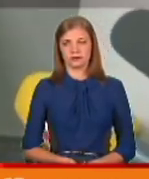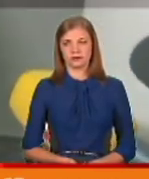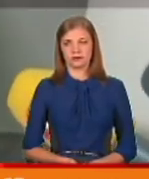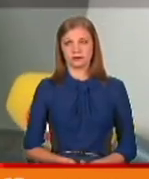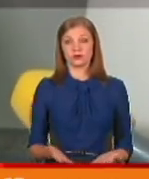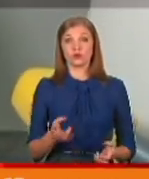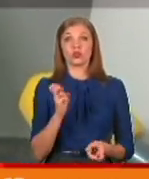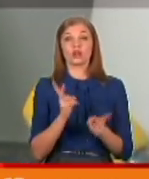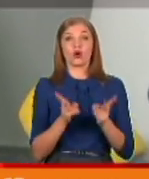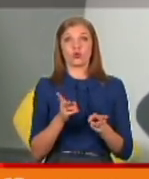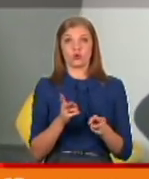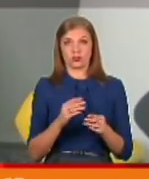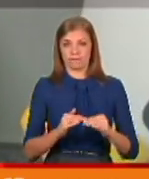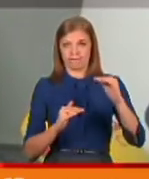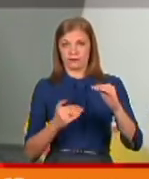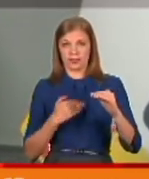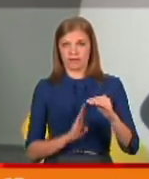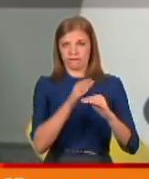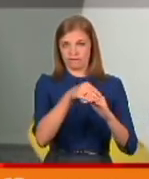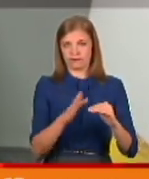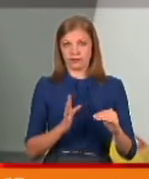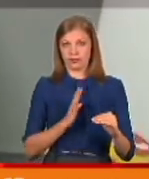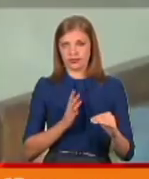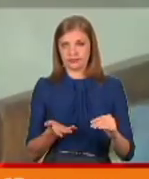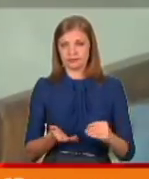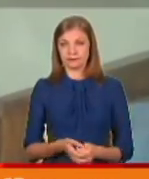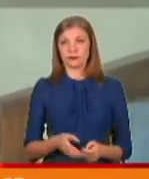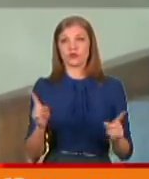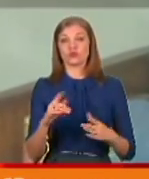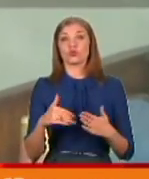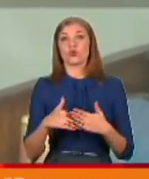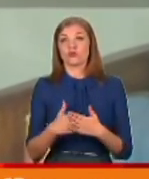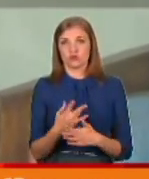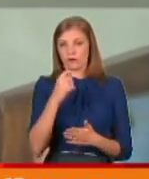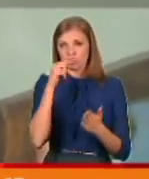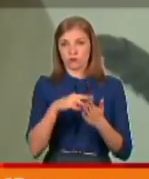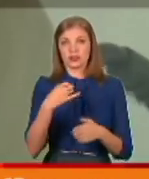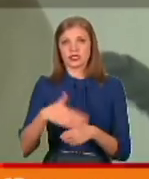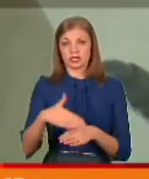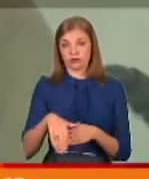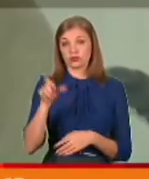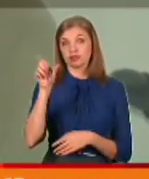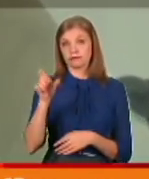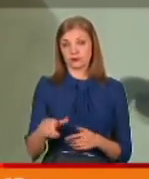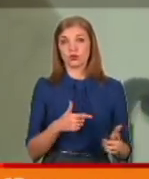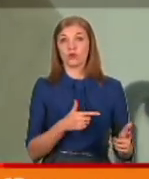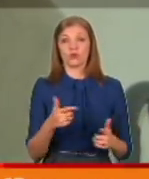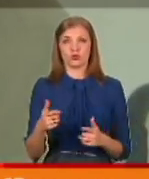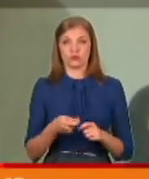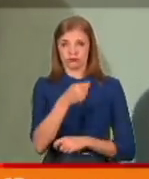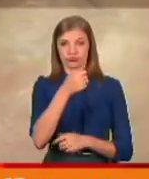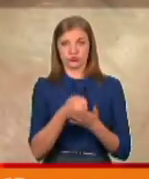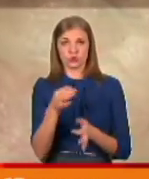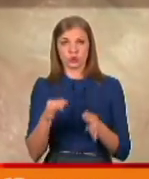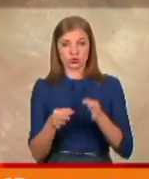Ну, на кухню, бо тут поріг високий, я не можу заїхати. Аби знову не опинитися на вулиці, пан Георгій готує позов